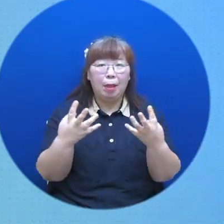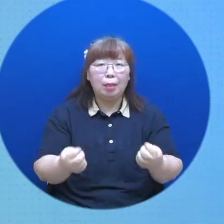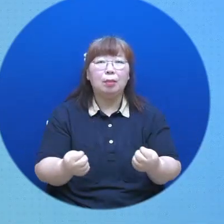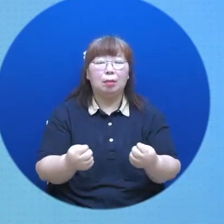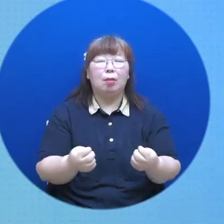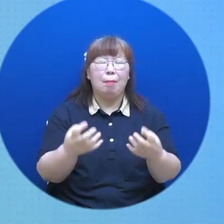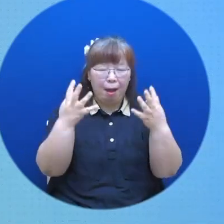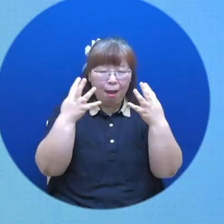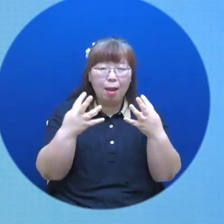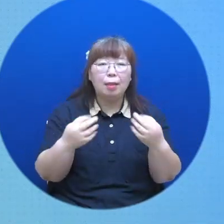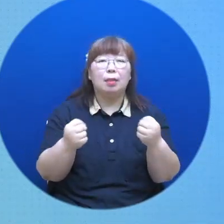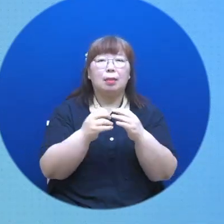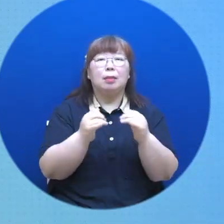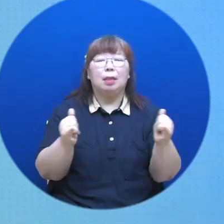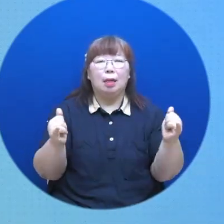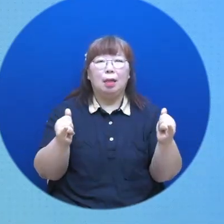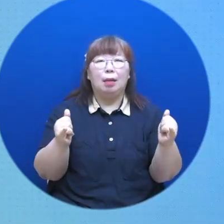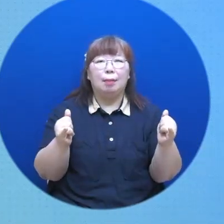현지인